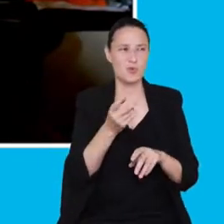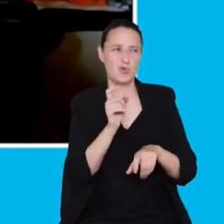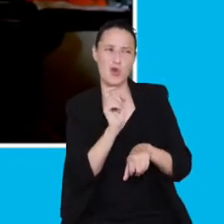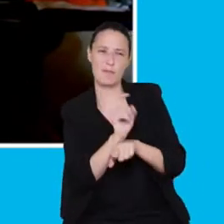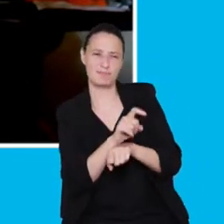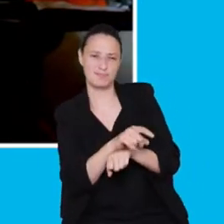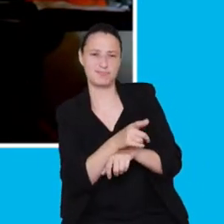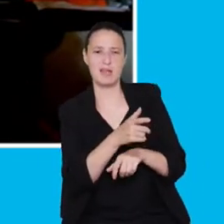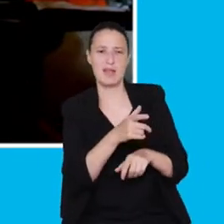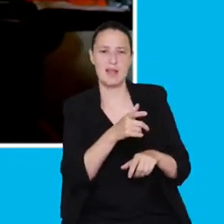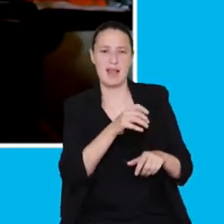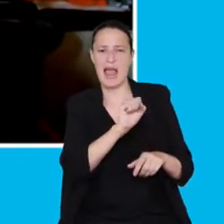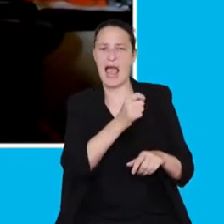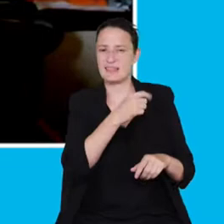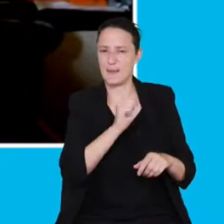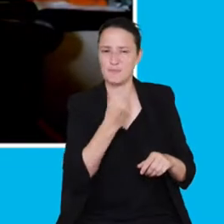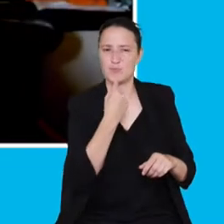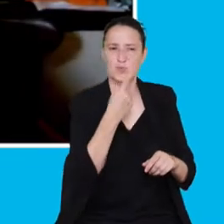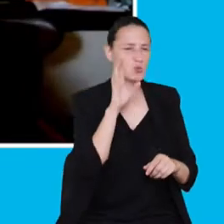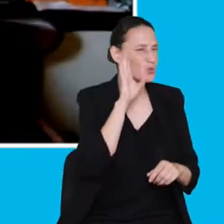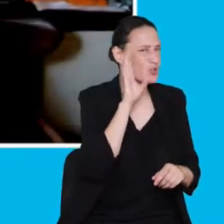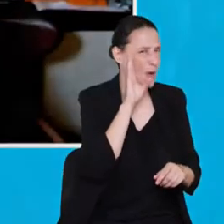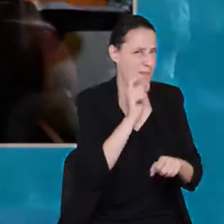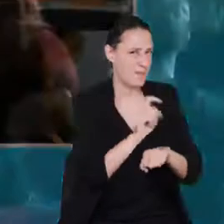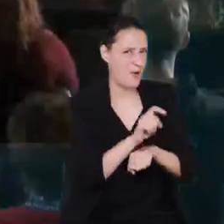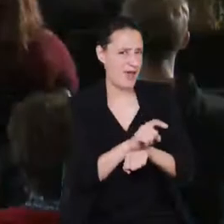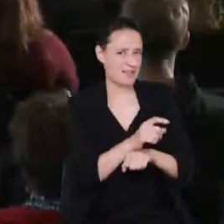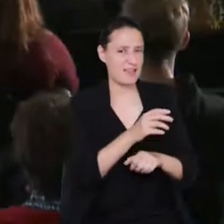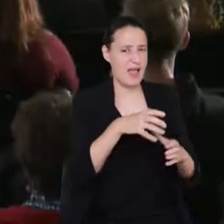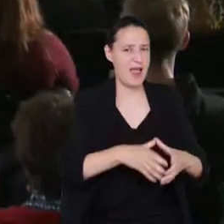głosie Adama, bardzo mi się nie podoba.